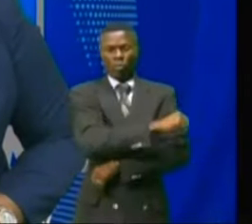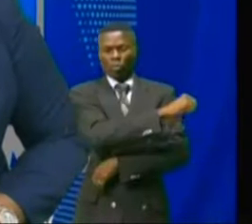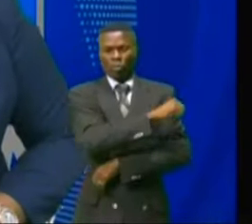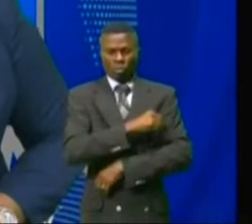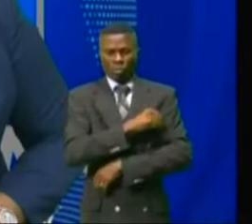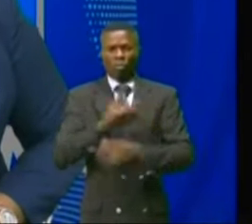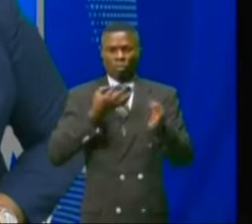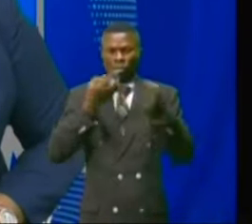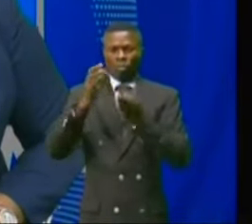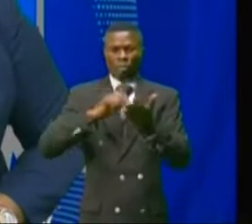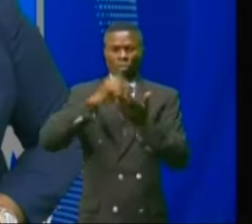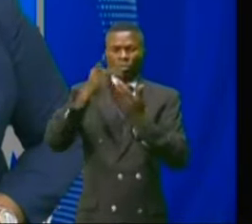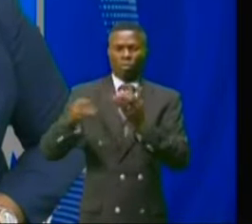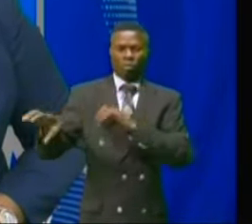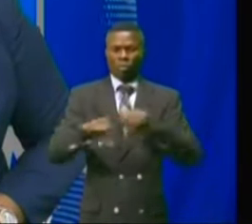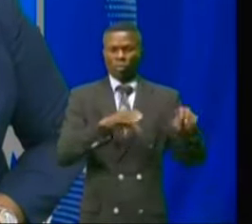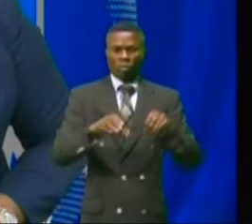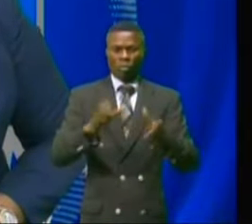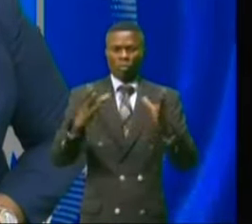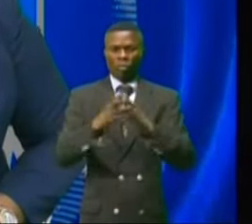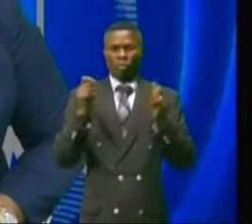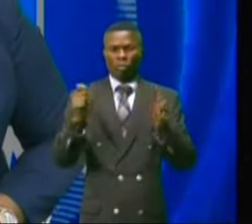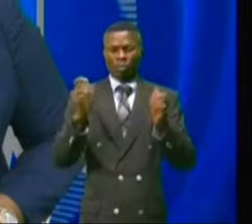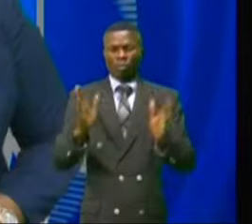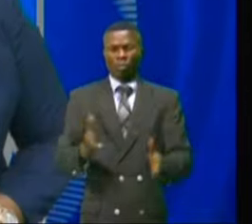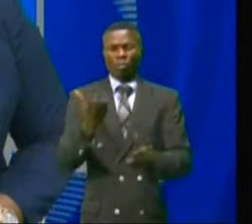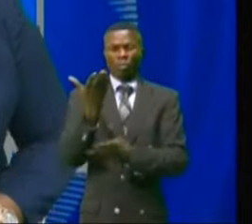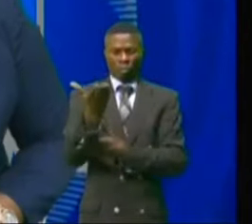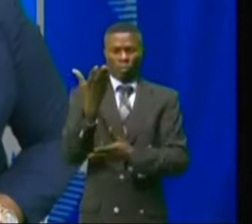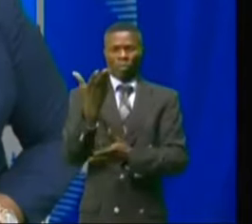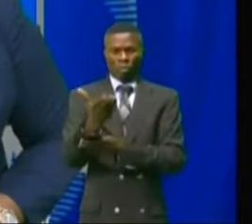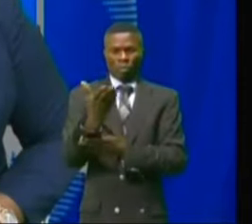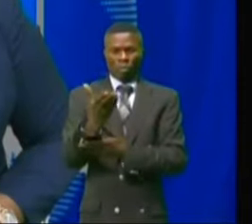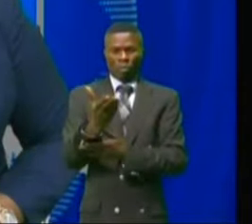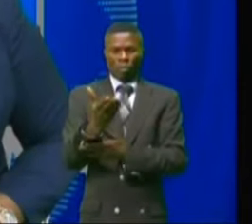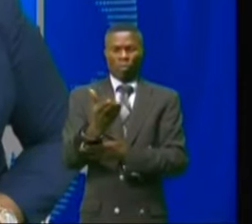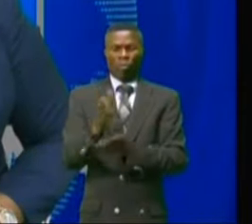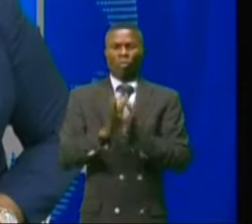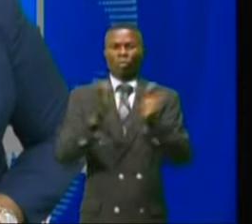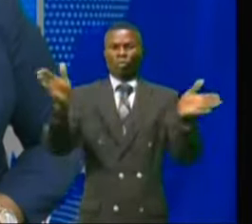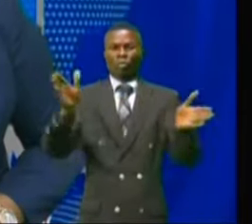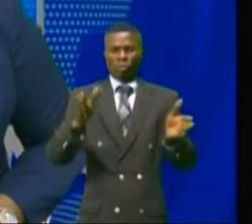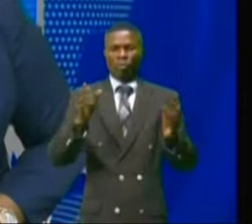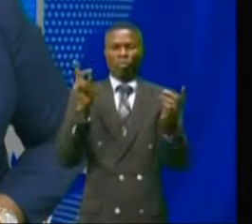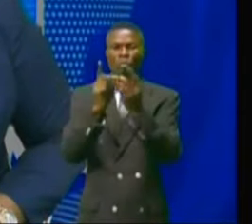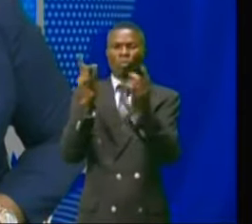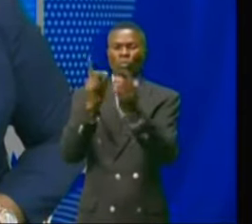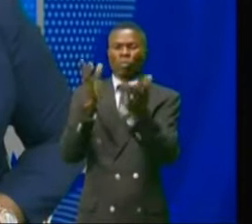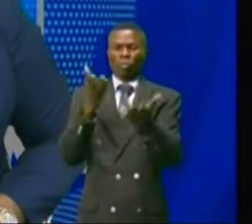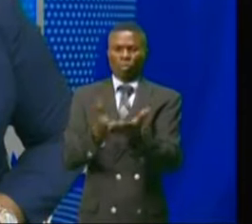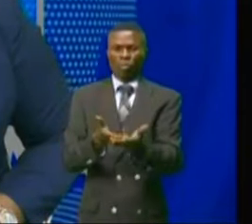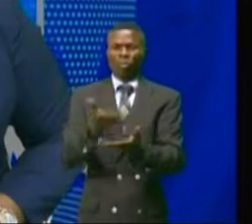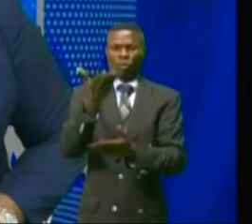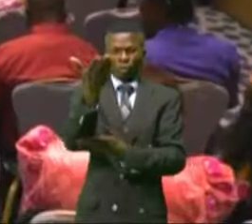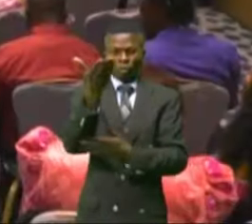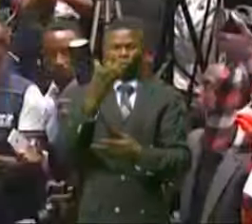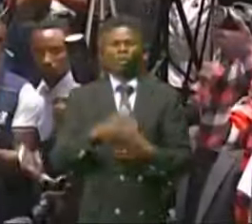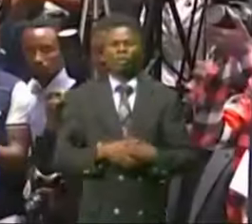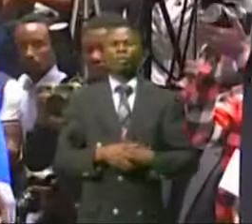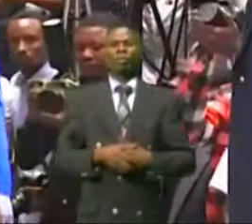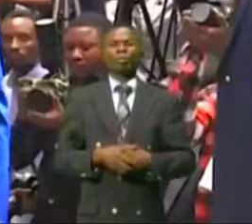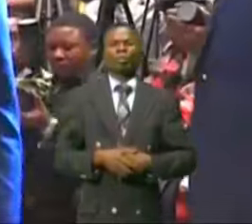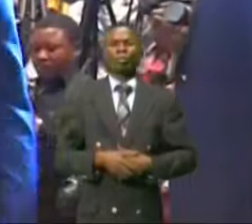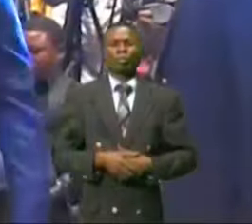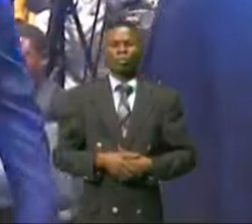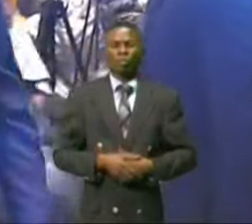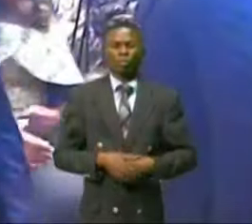a dévoilé son plan d'action à la presse et lance ainsi officiellement ses consultations. Alain Bikay.